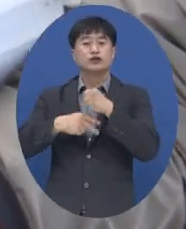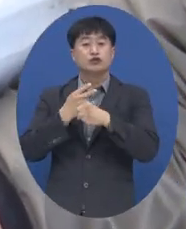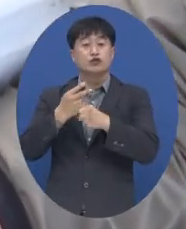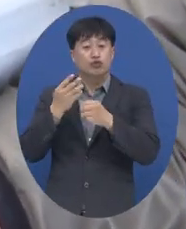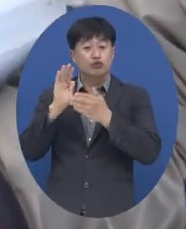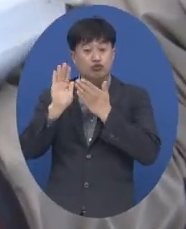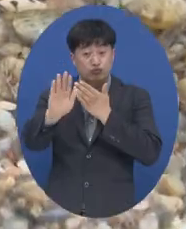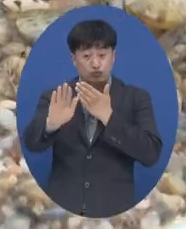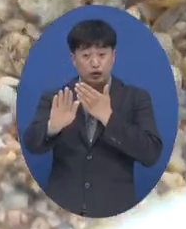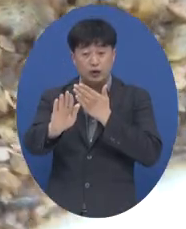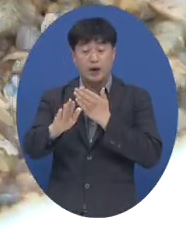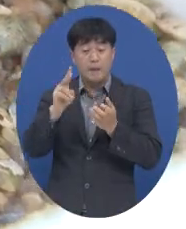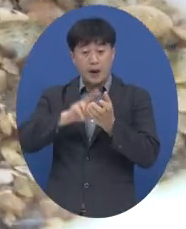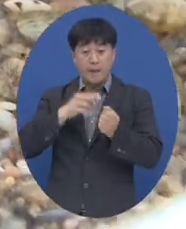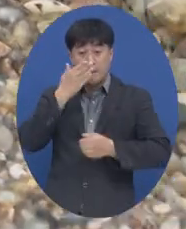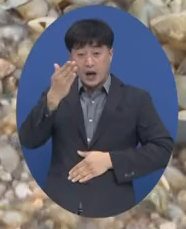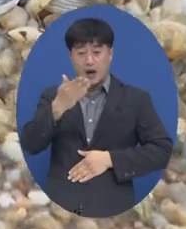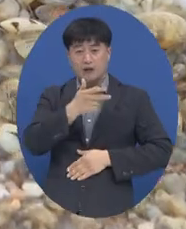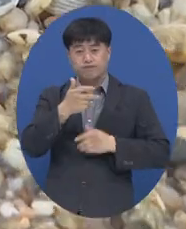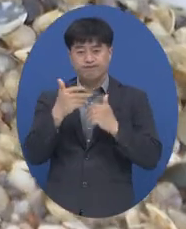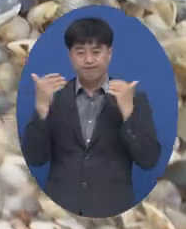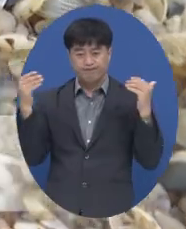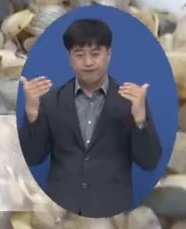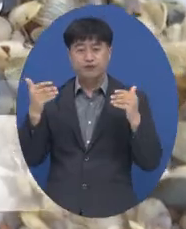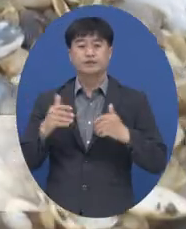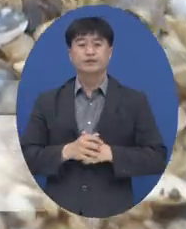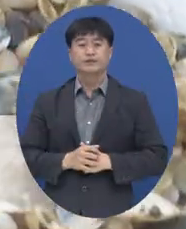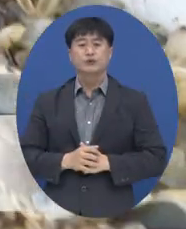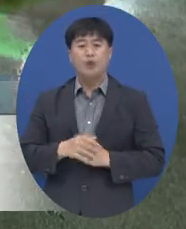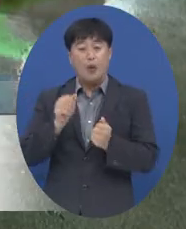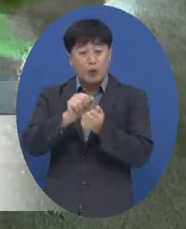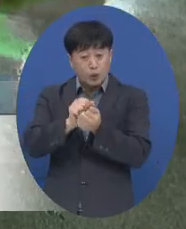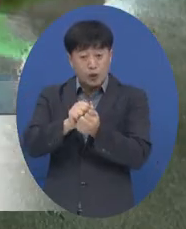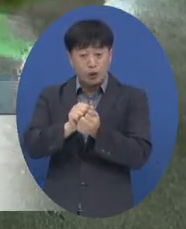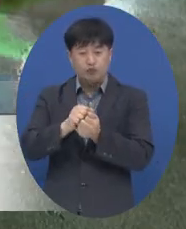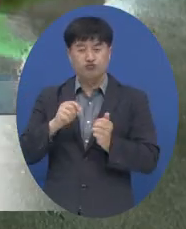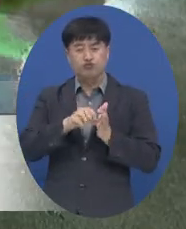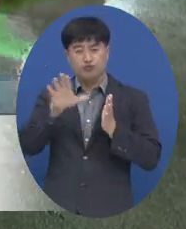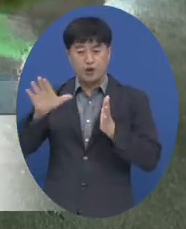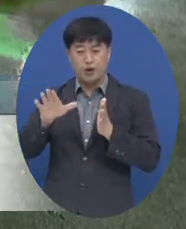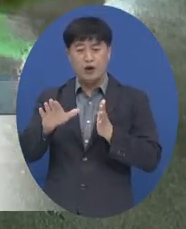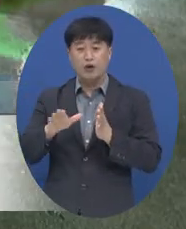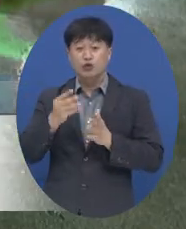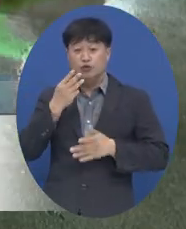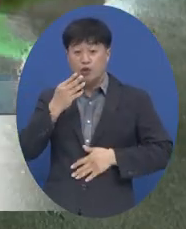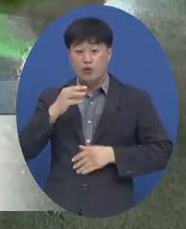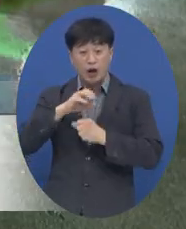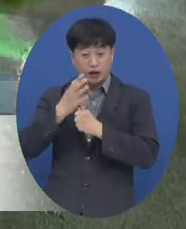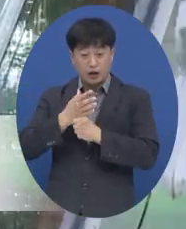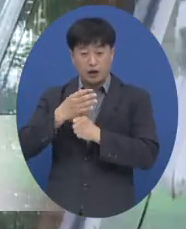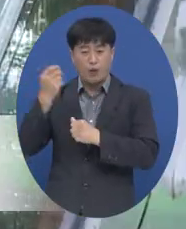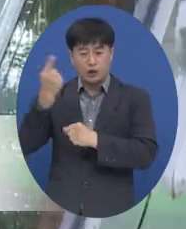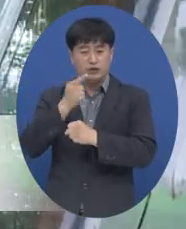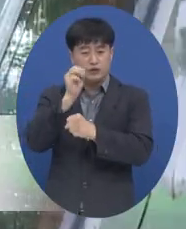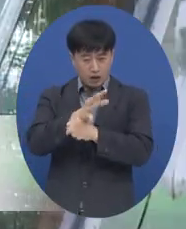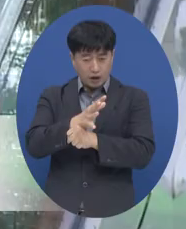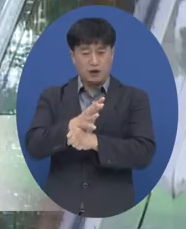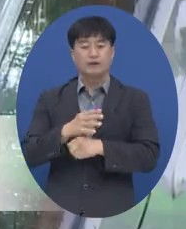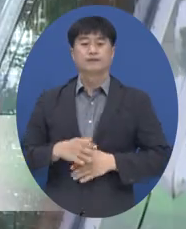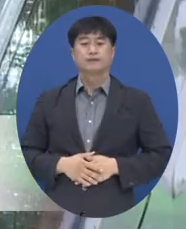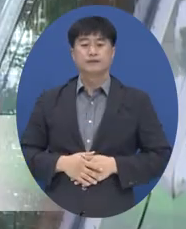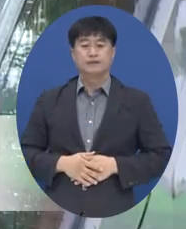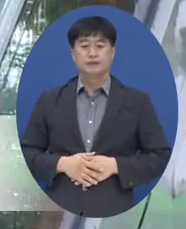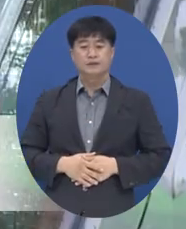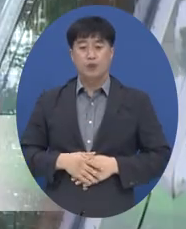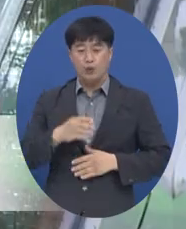판매가 가능할 정도의 그가 됩니다 여기 바지락은 어디가나 알아주는 바지 나야 서울서부 막 한양 써클이 는 하루 와요 일부러